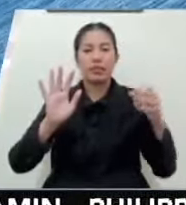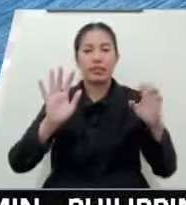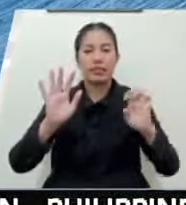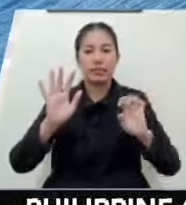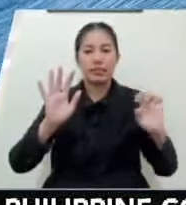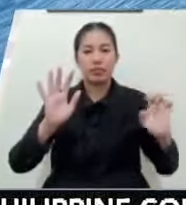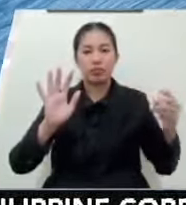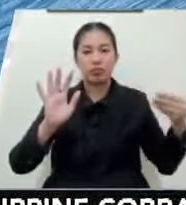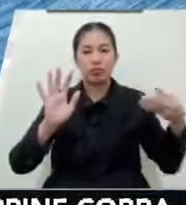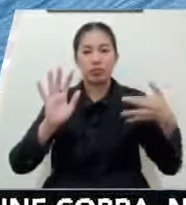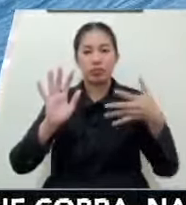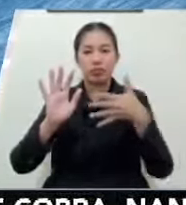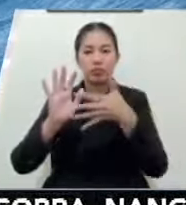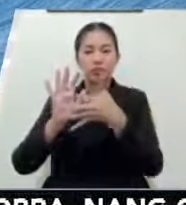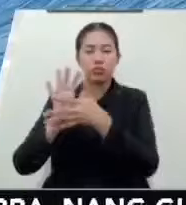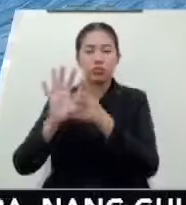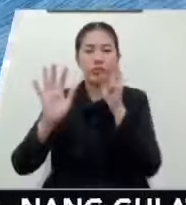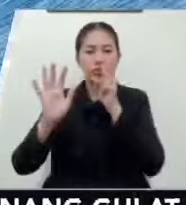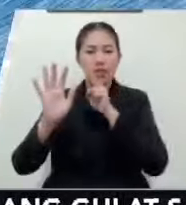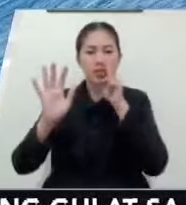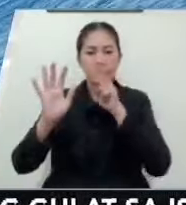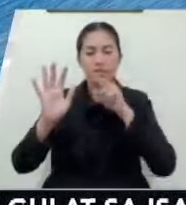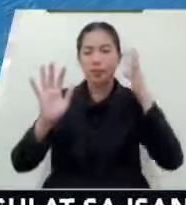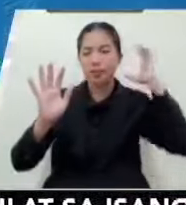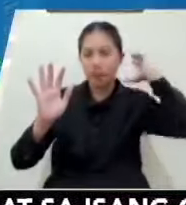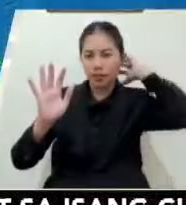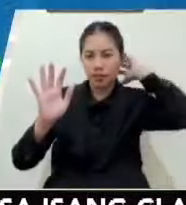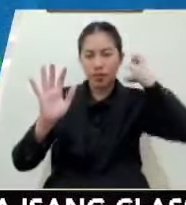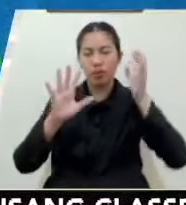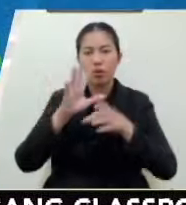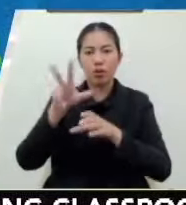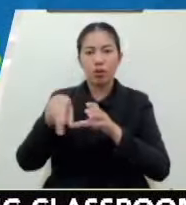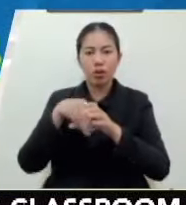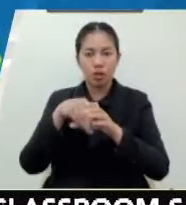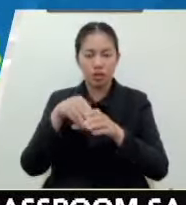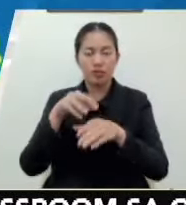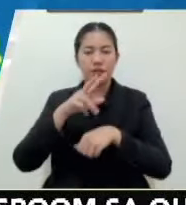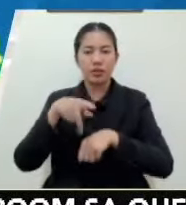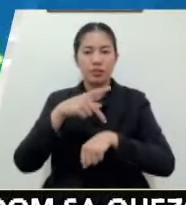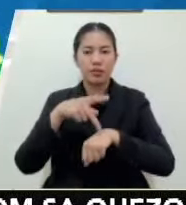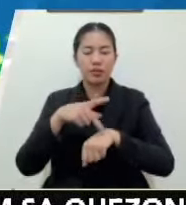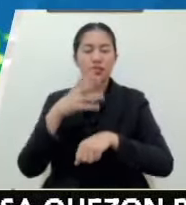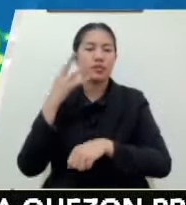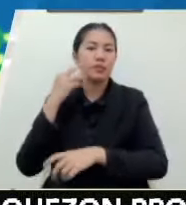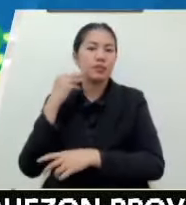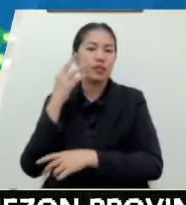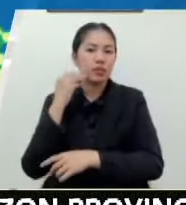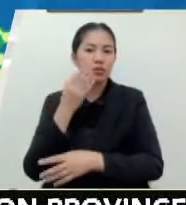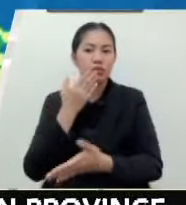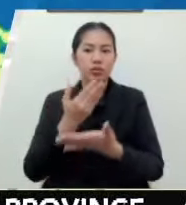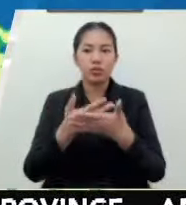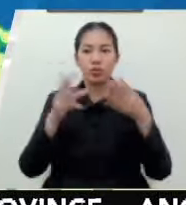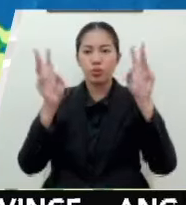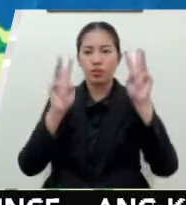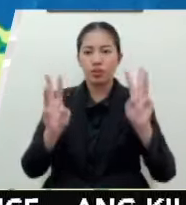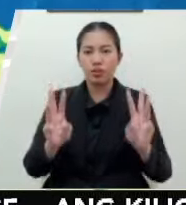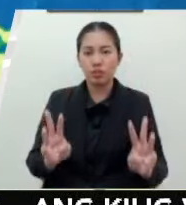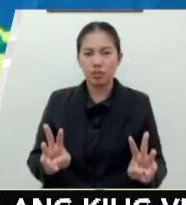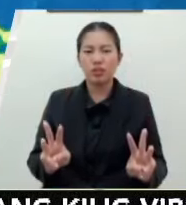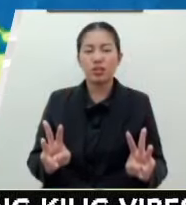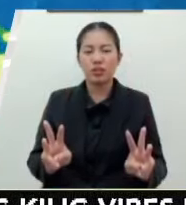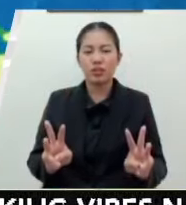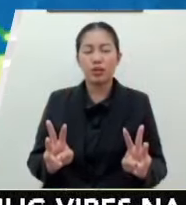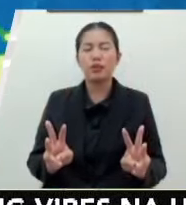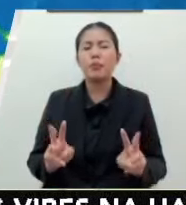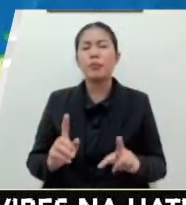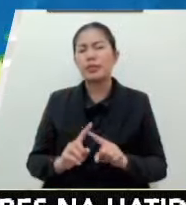Mindanao. Halos buong bansa, kasama na po ang Metro Manila, ay magkakaroon ng maayos na panahon maliban sa ilang lugar na posibleng makaranas